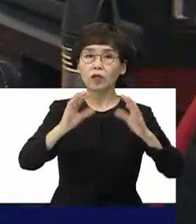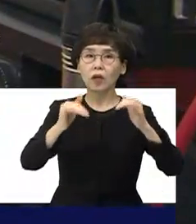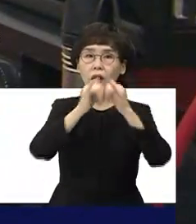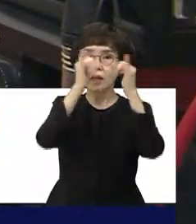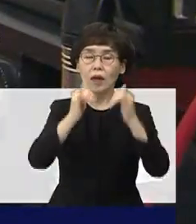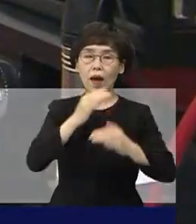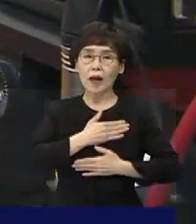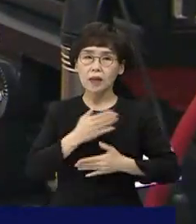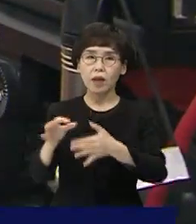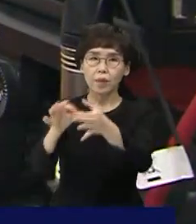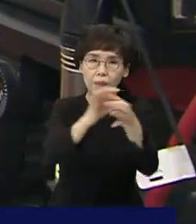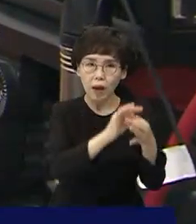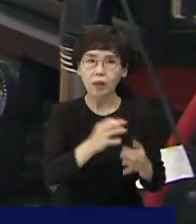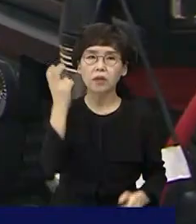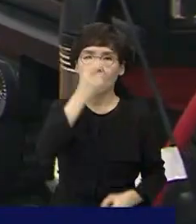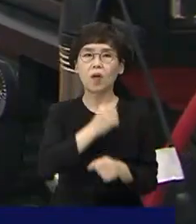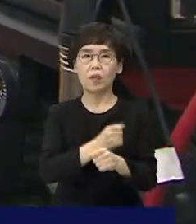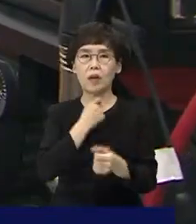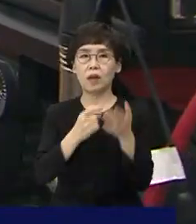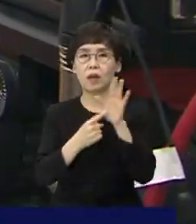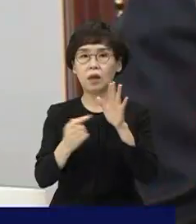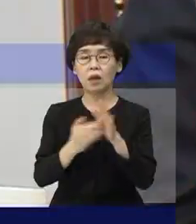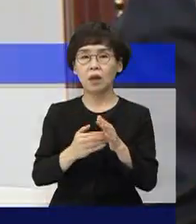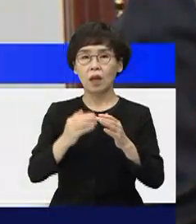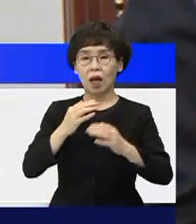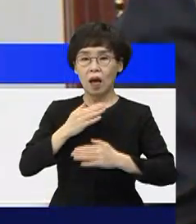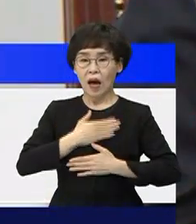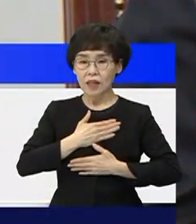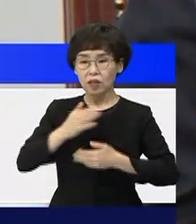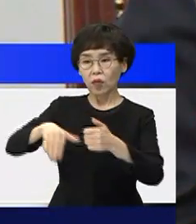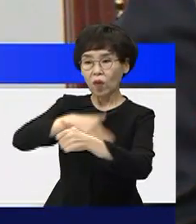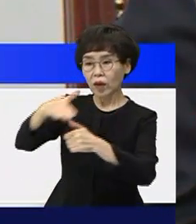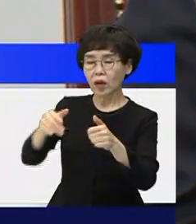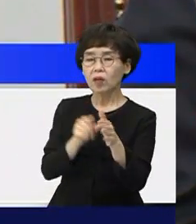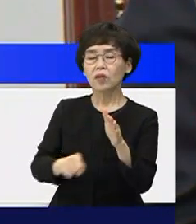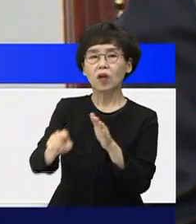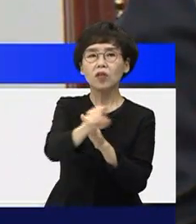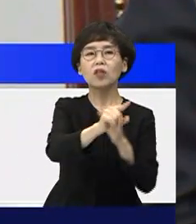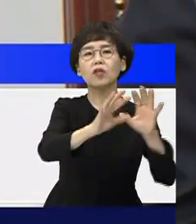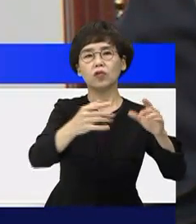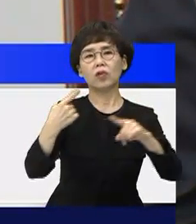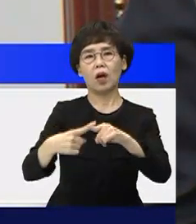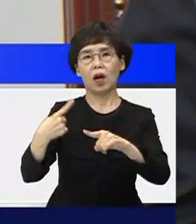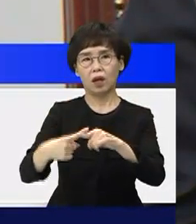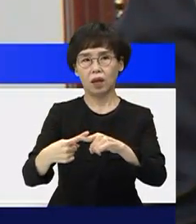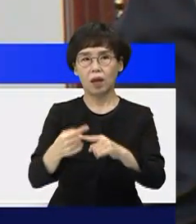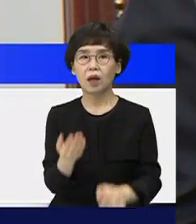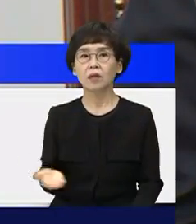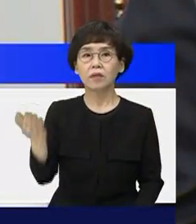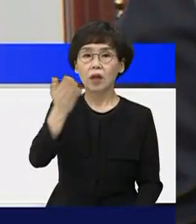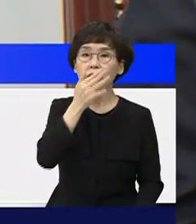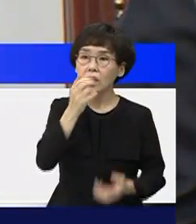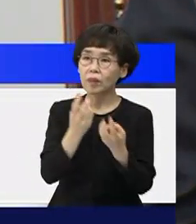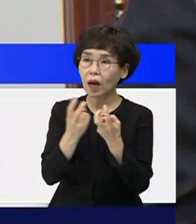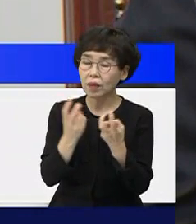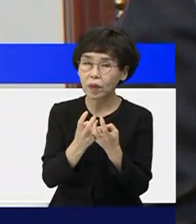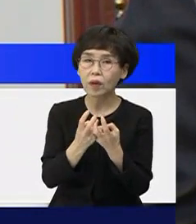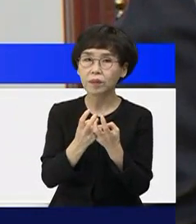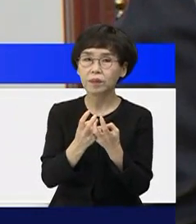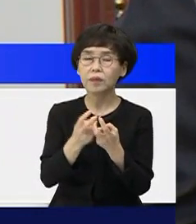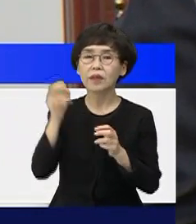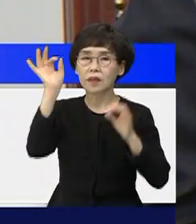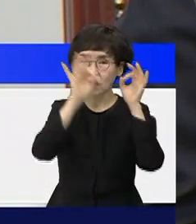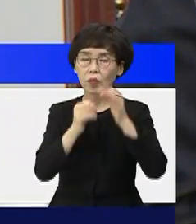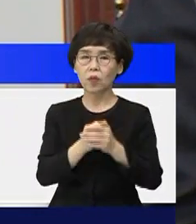안전망을 전면 점검하겠다고 밝혔습니다. 안전 인프라를 선진국 수준으로 전면 업그레이드할 수 있는 방안을